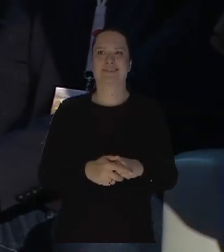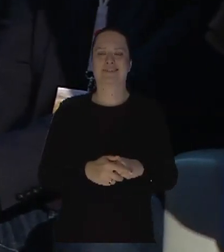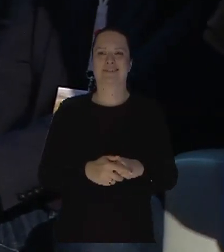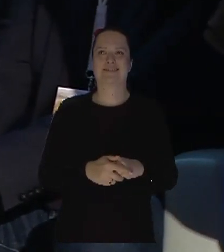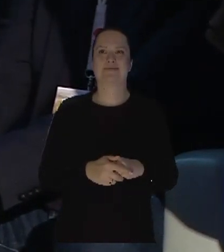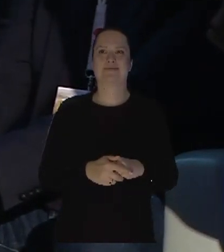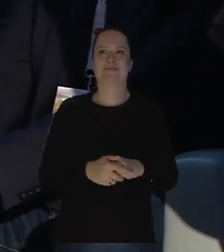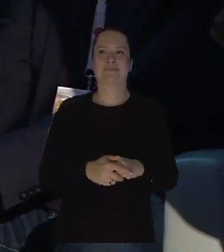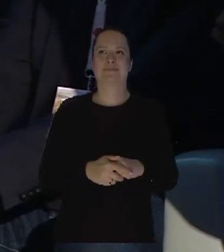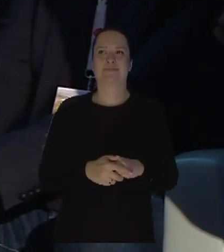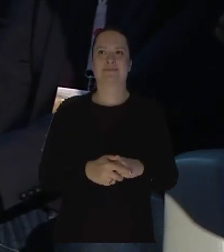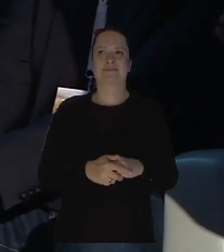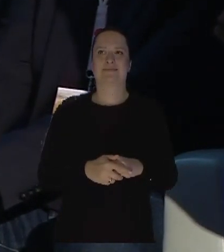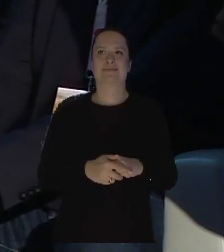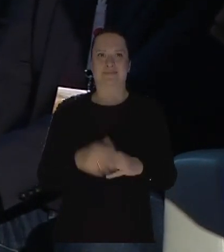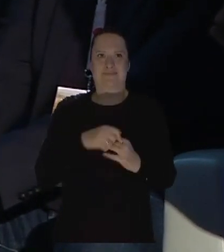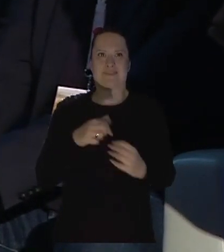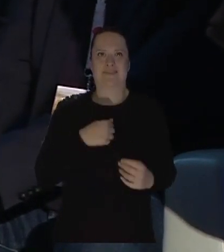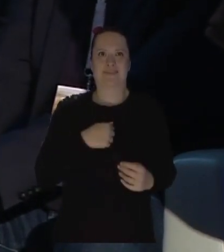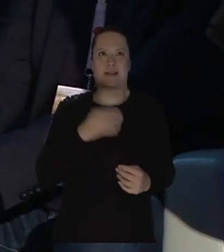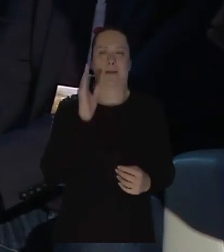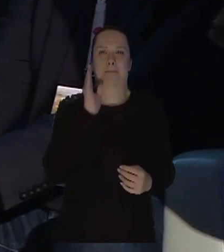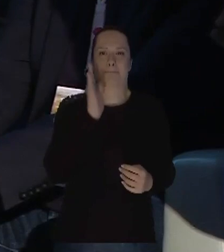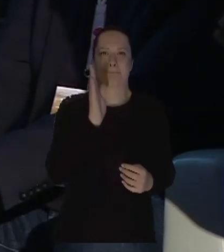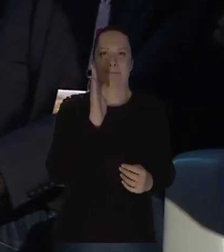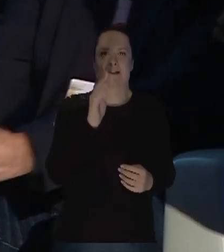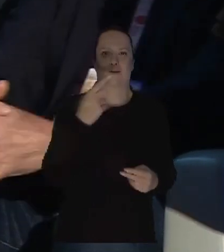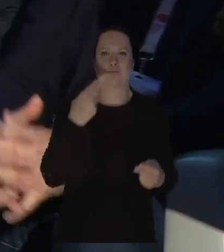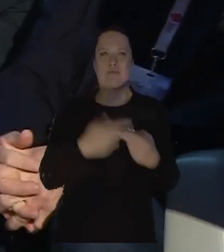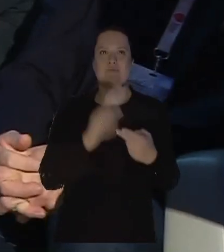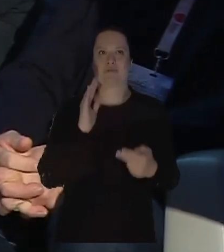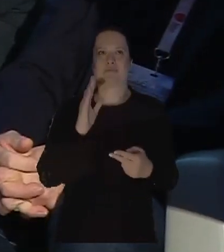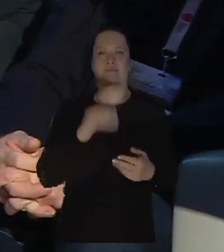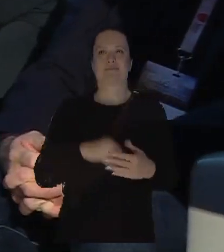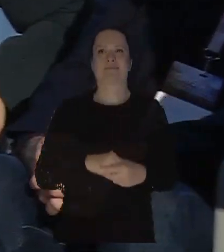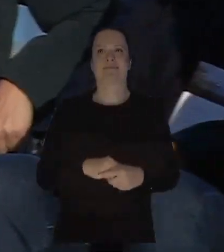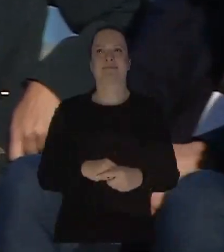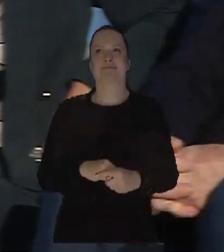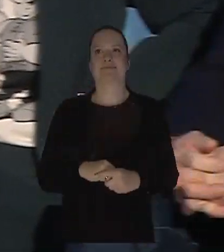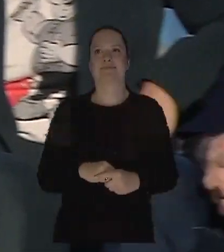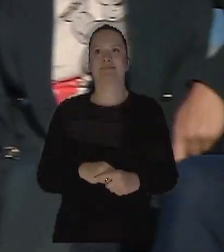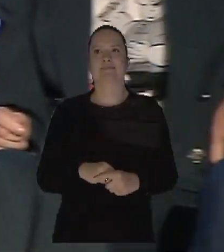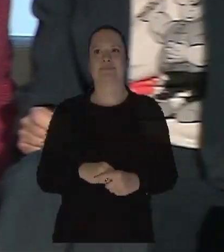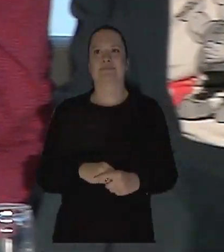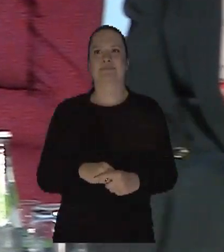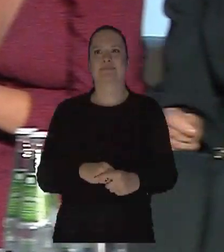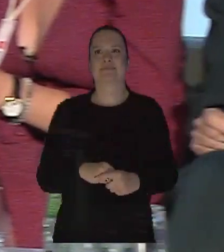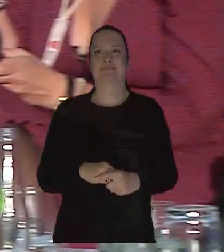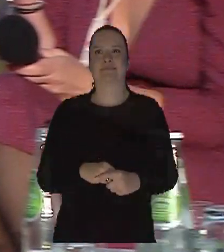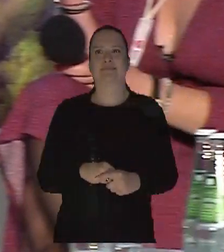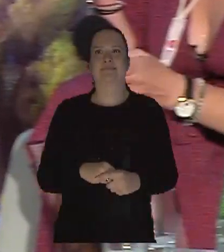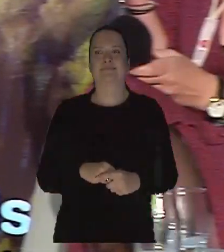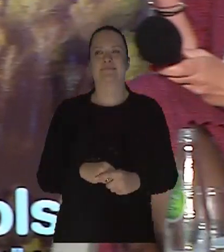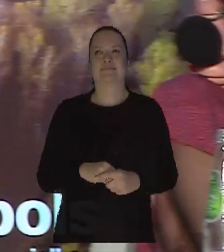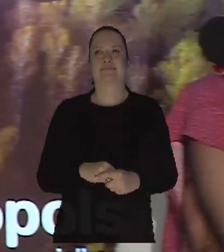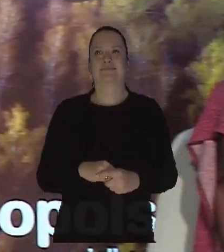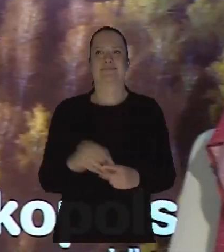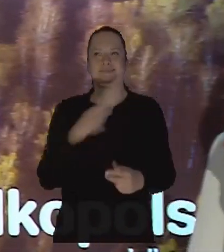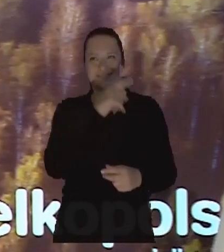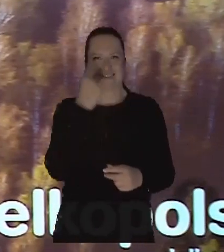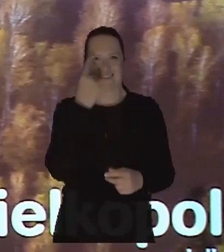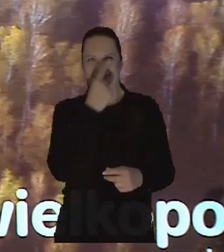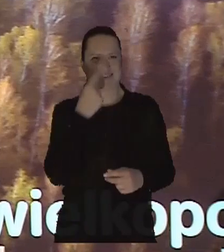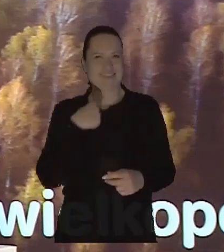Na logikę B. Obstawiamy, że B. Obstawiamy, że B. I to napięcie rośnie, bo obstawiacie tylko. Ja to widzę po oczach,